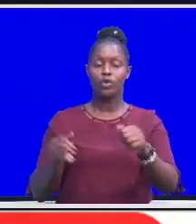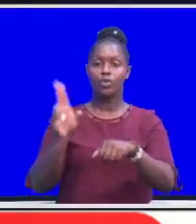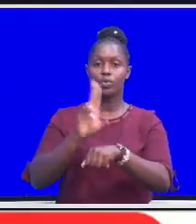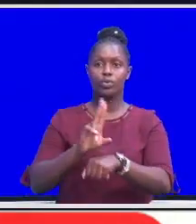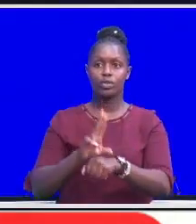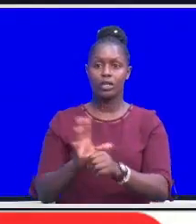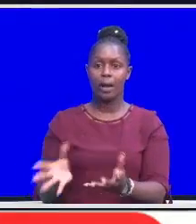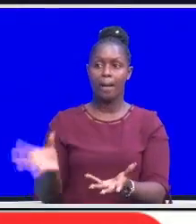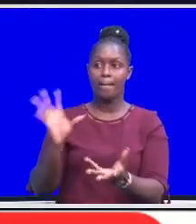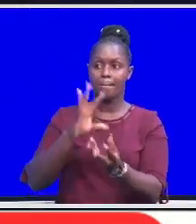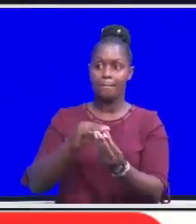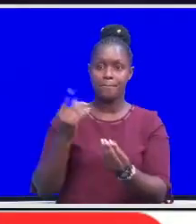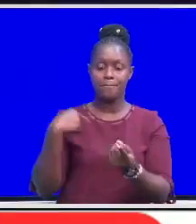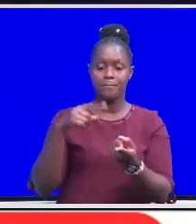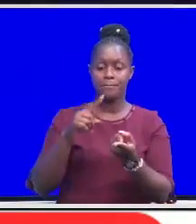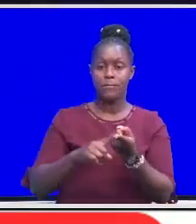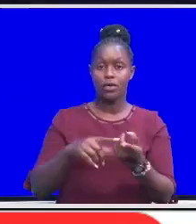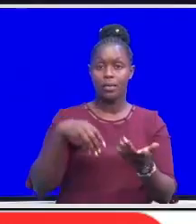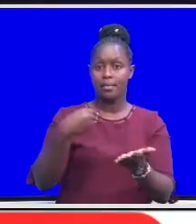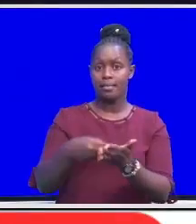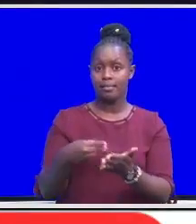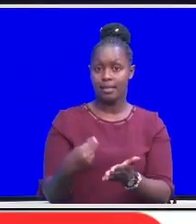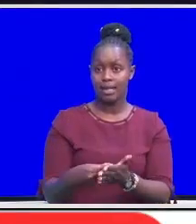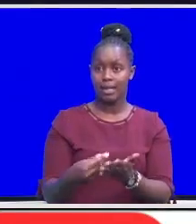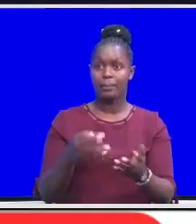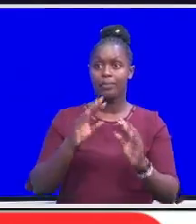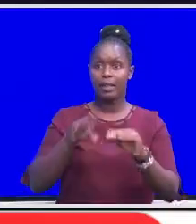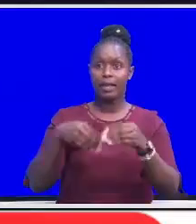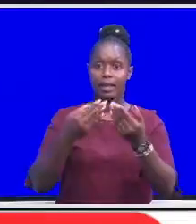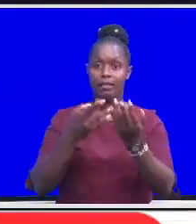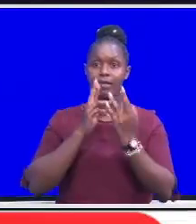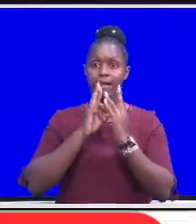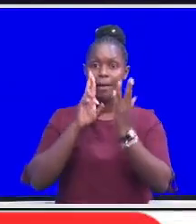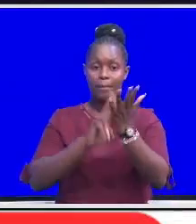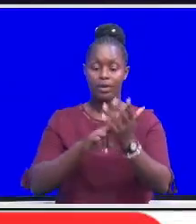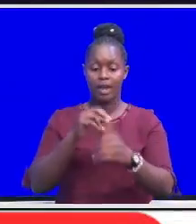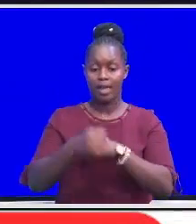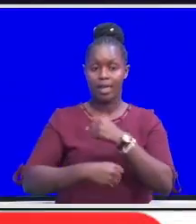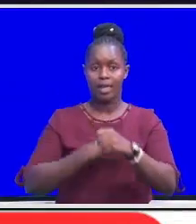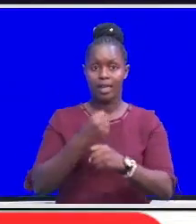wakati wa kutekeleza miradi mbalimbali. Akiwasilisha ripoti ya bajeti ya mwaka wa kifedha mwaka